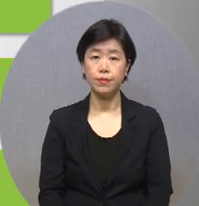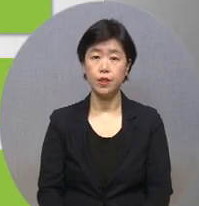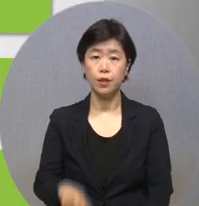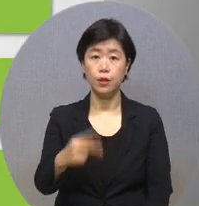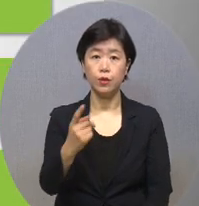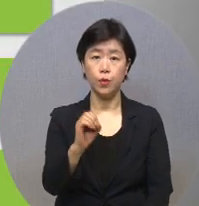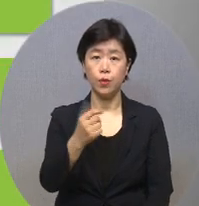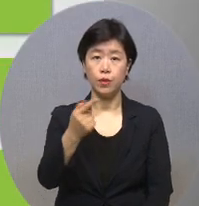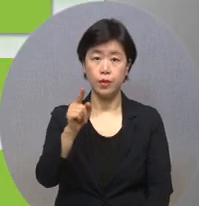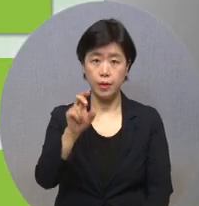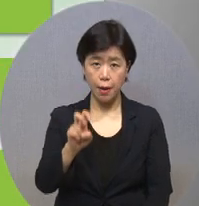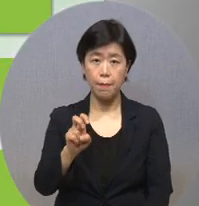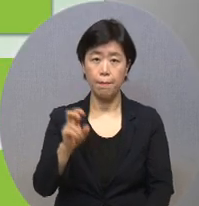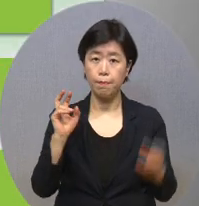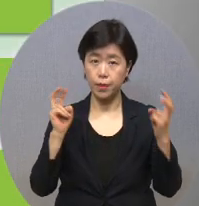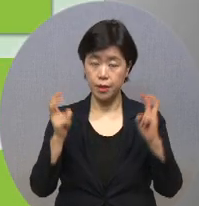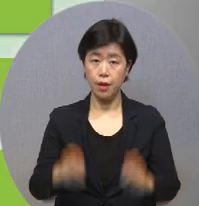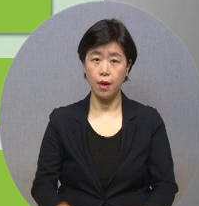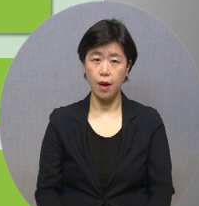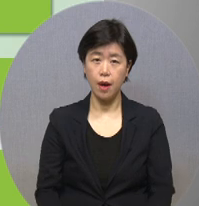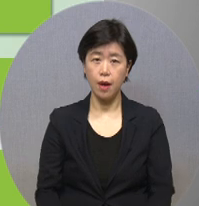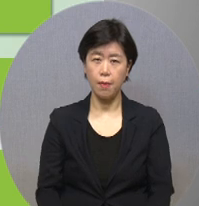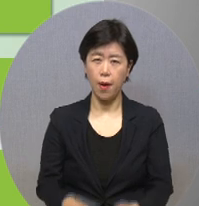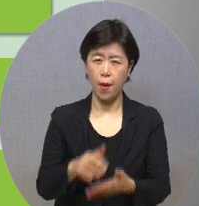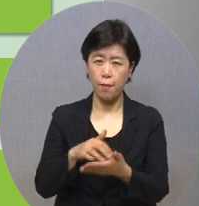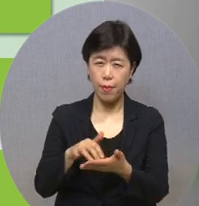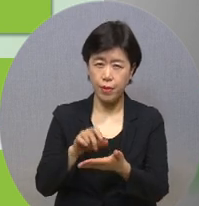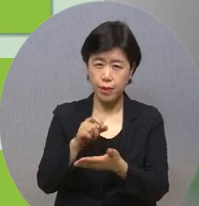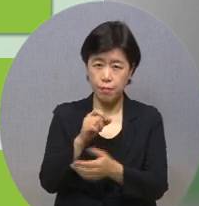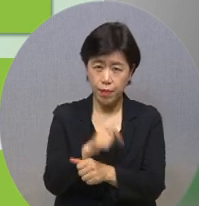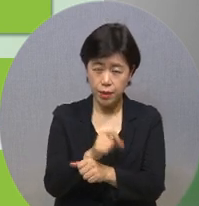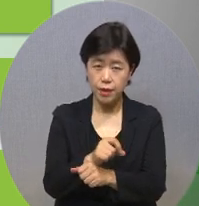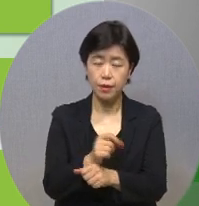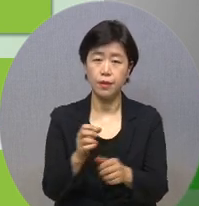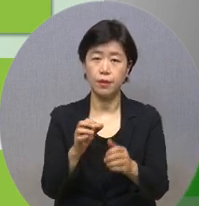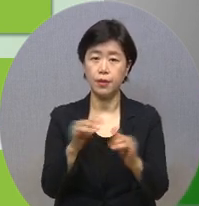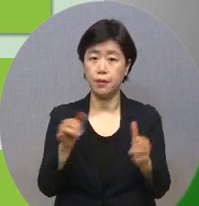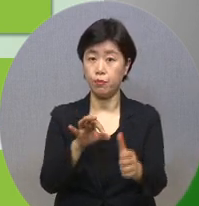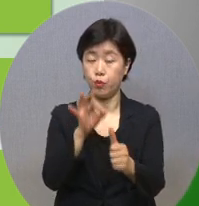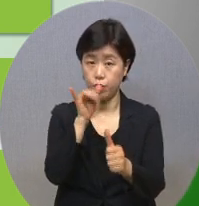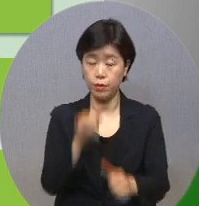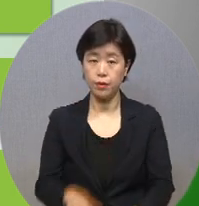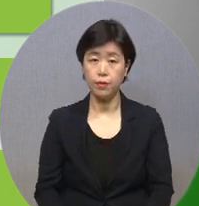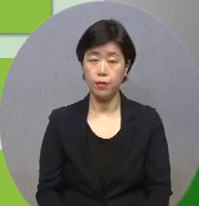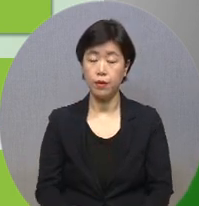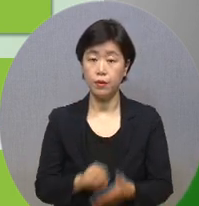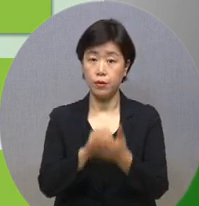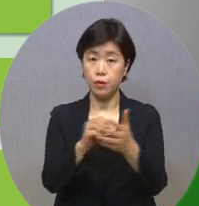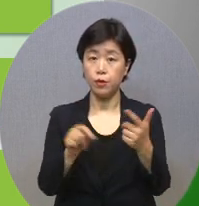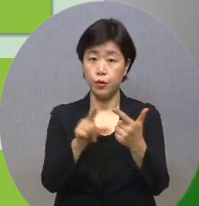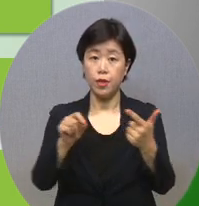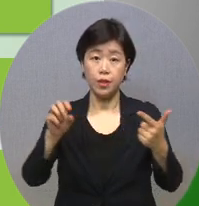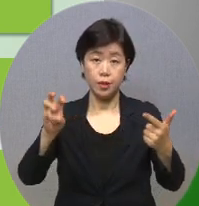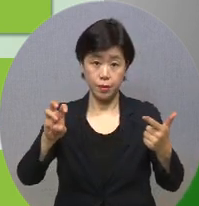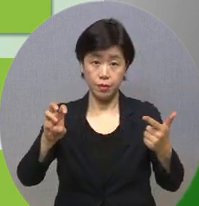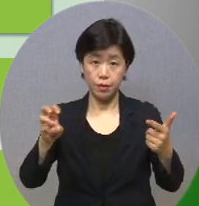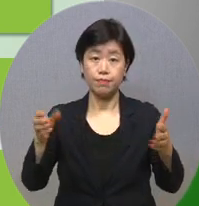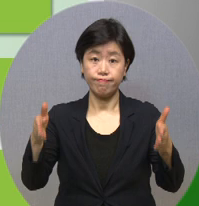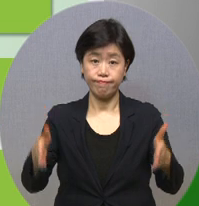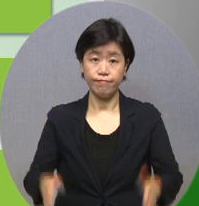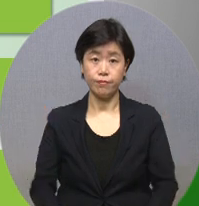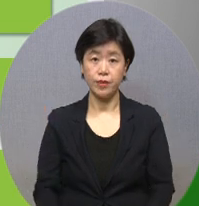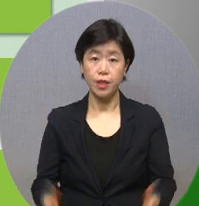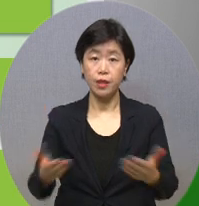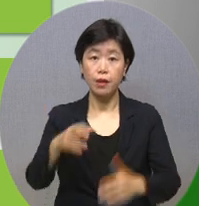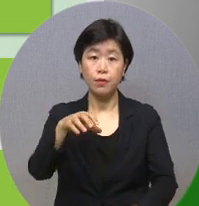주식회사 동남물류에서 격리 사무원을 모집합니다. 접수 마감일은 6월 30일까지며 근무지는